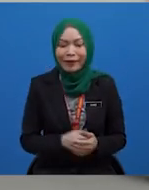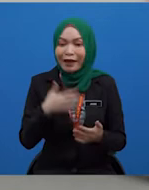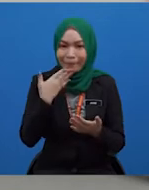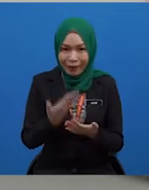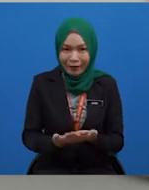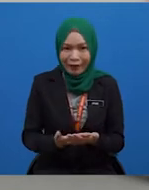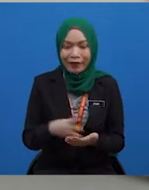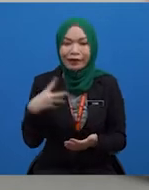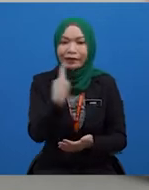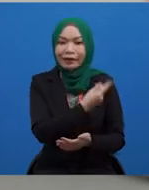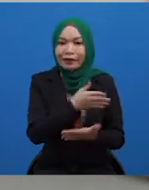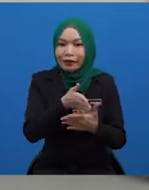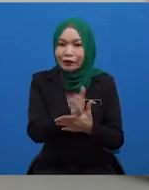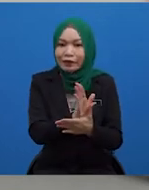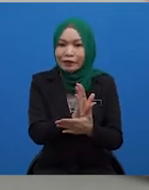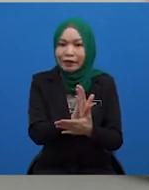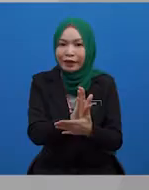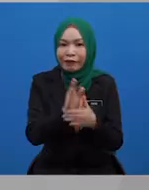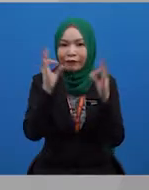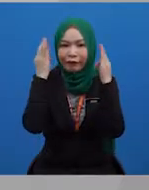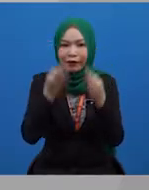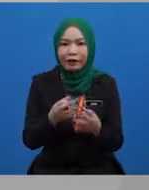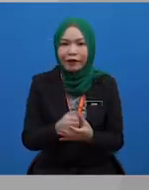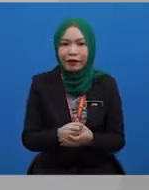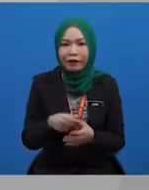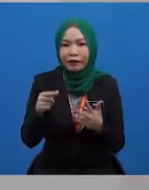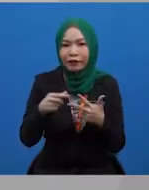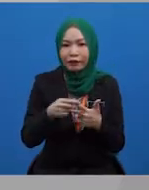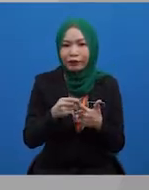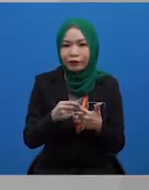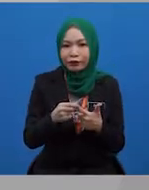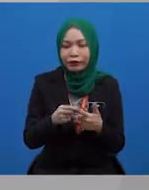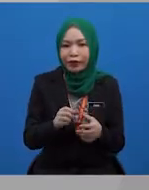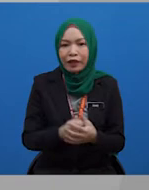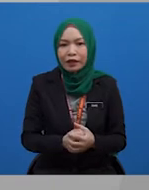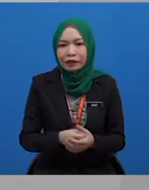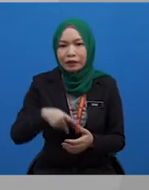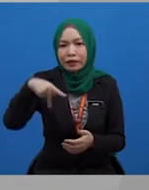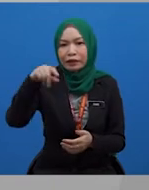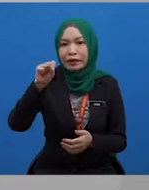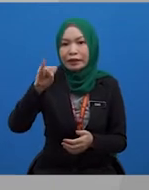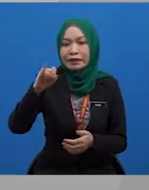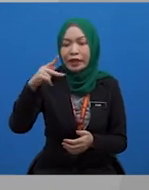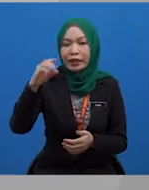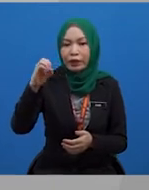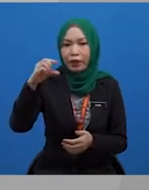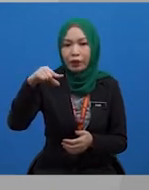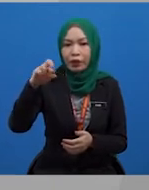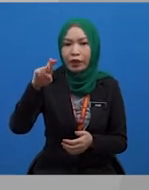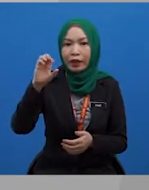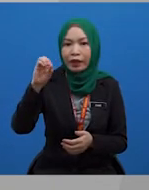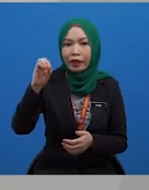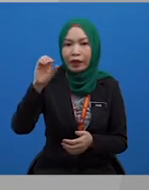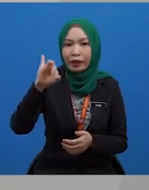Baiklah, kita terus kepada fakta khusus yang kedua iaitu asas segmentasi psikografi yang juga bermaksud